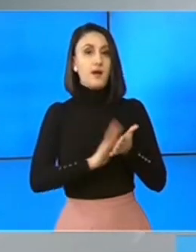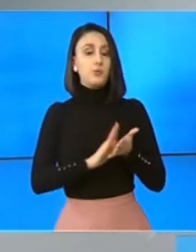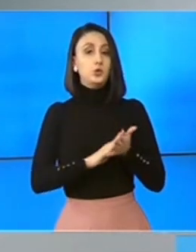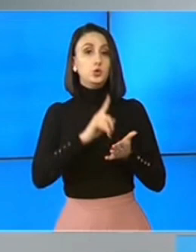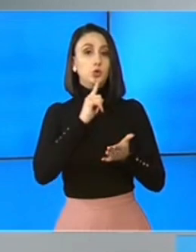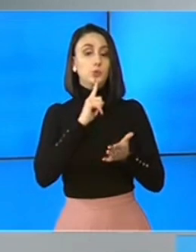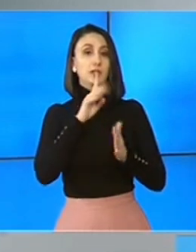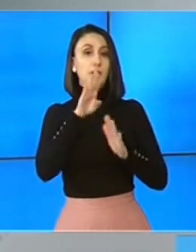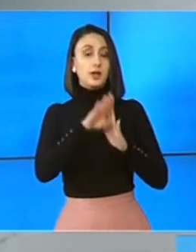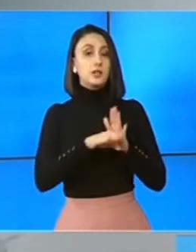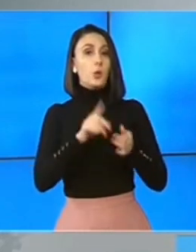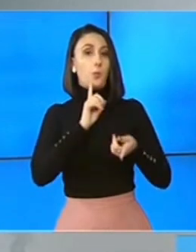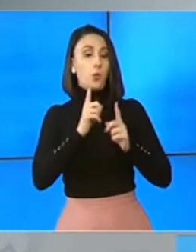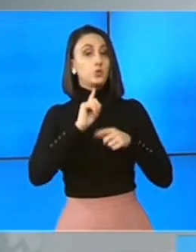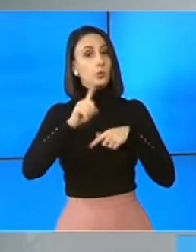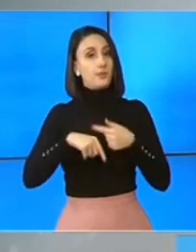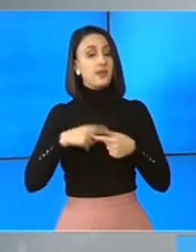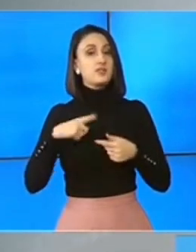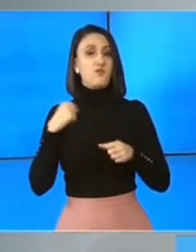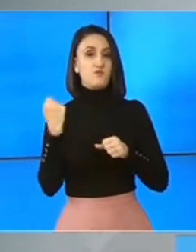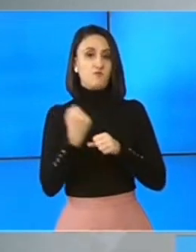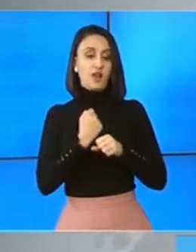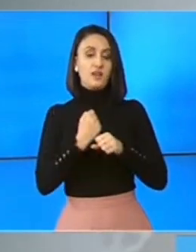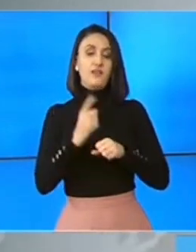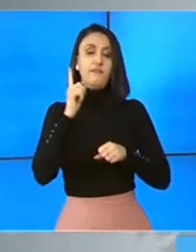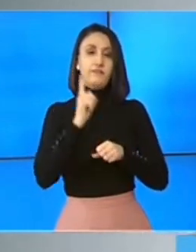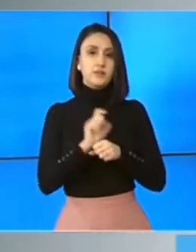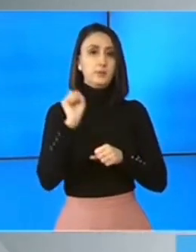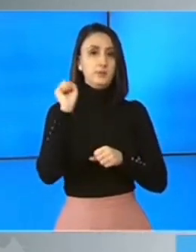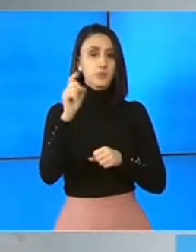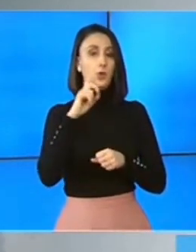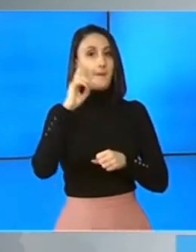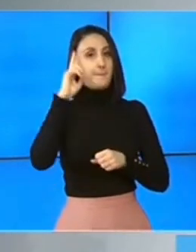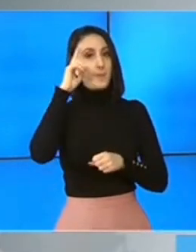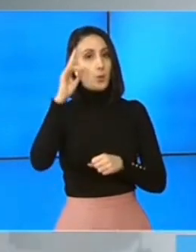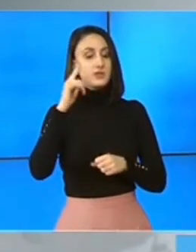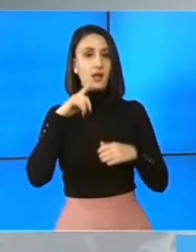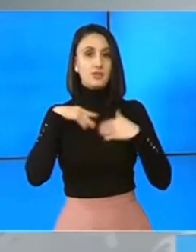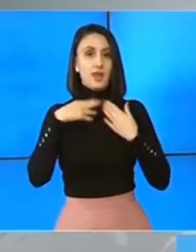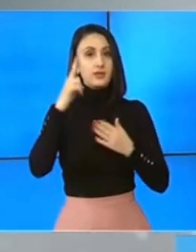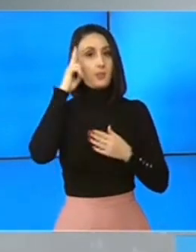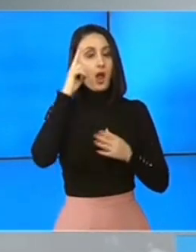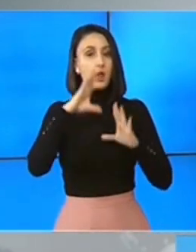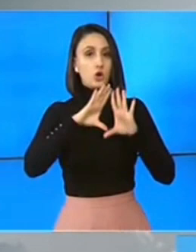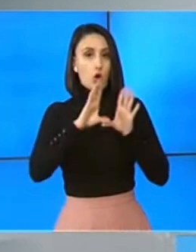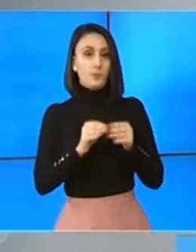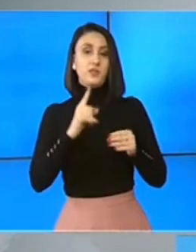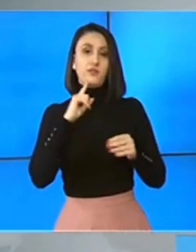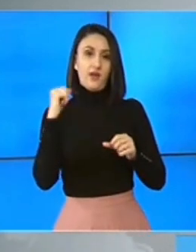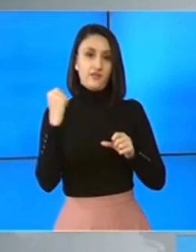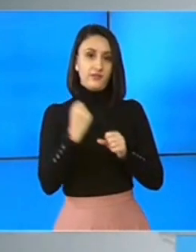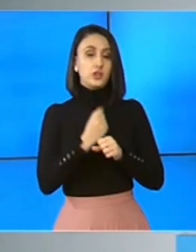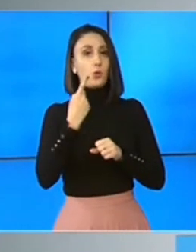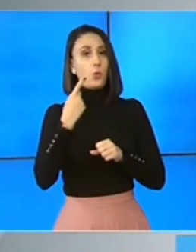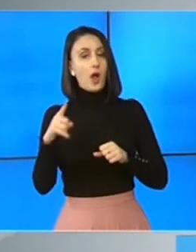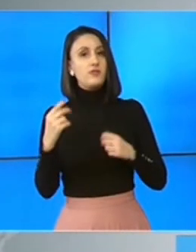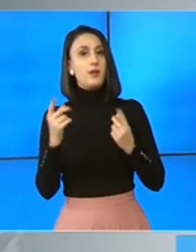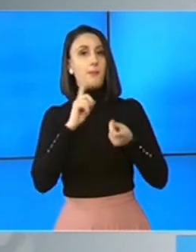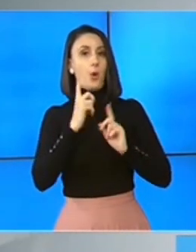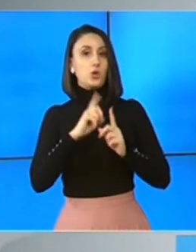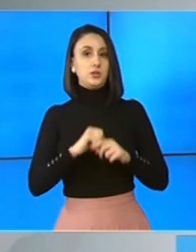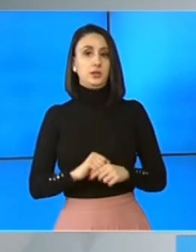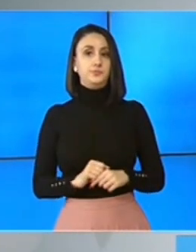numirea pe criterii politice urmează să o facă fix Partidul care a promis Și a dat speranțe românilor că va face o altfel de